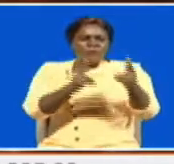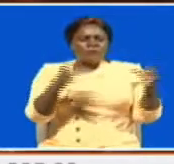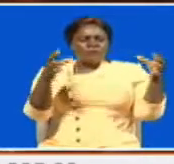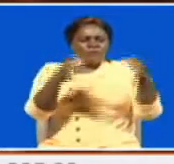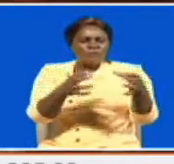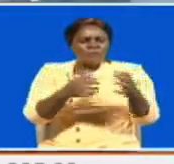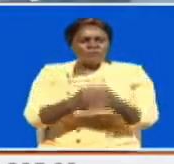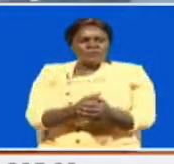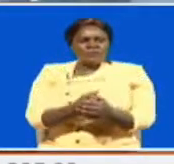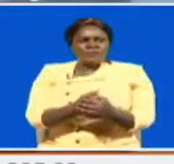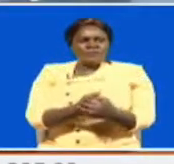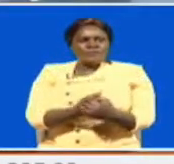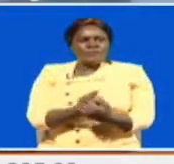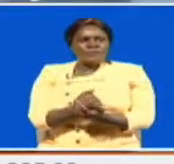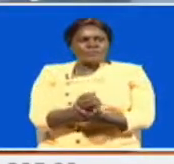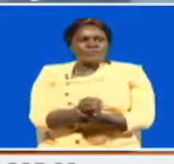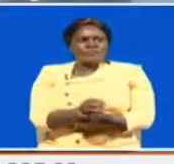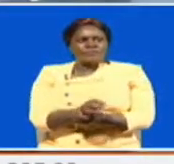communities.